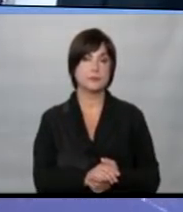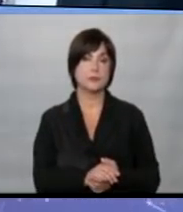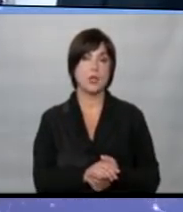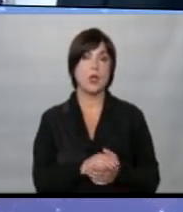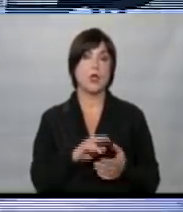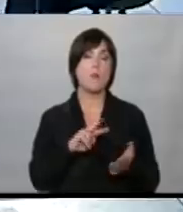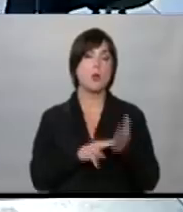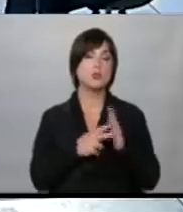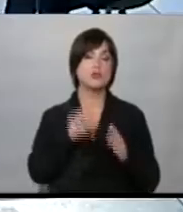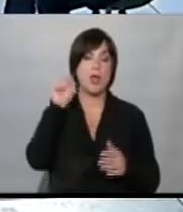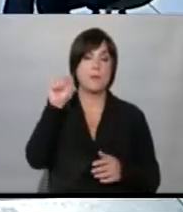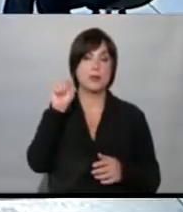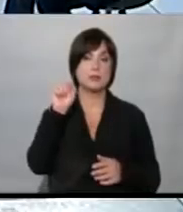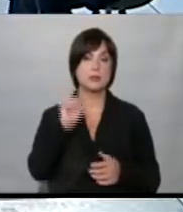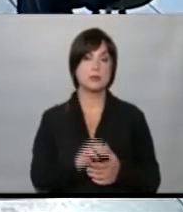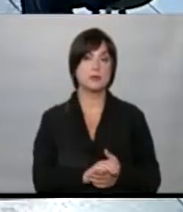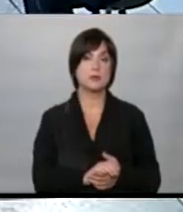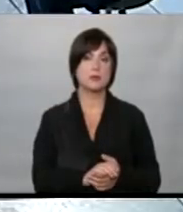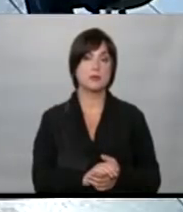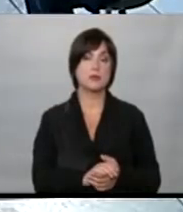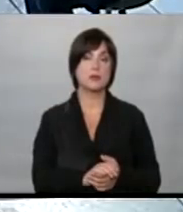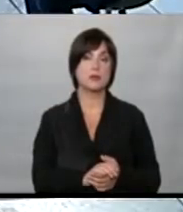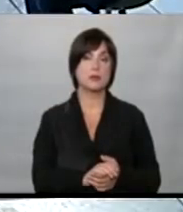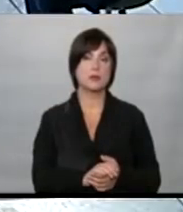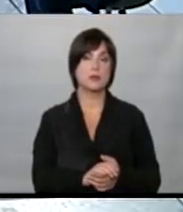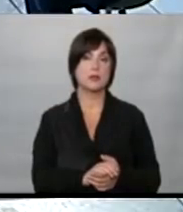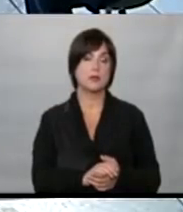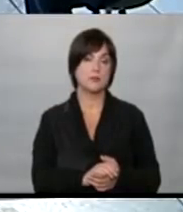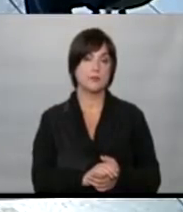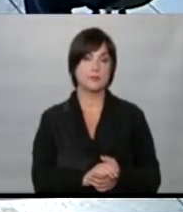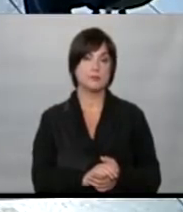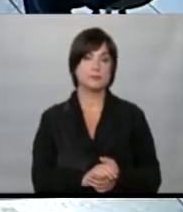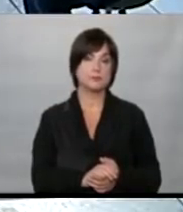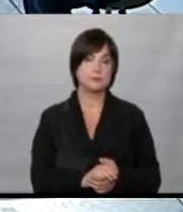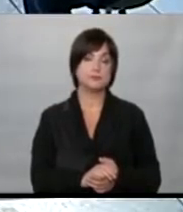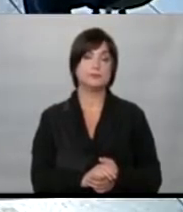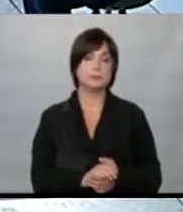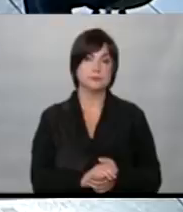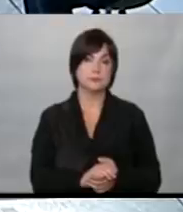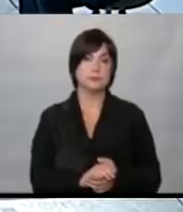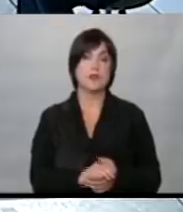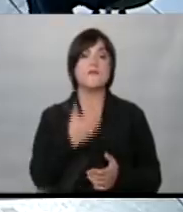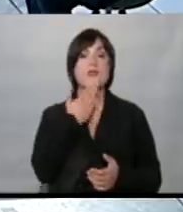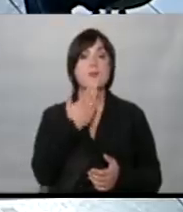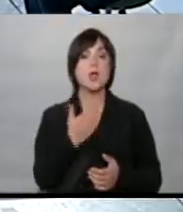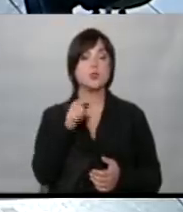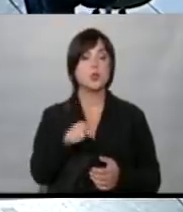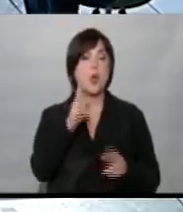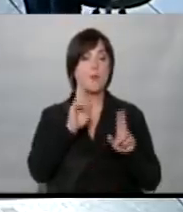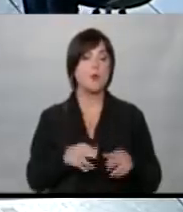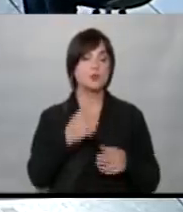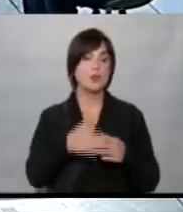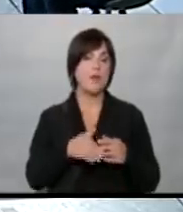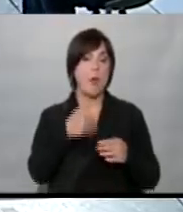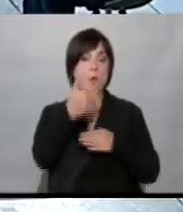Политичка партија, левица. Мислите на десницата? Не. Дали го идентификувате со бойкотирам? Добро, во ред. Ви благодарам, овде може да го расправиме